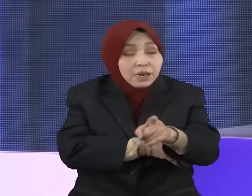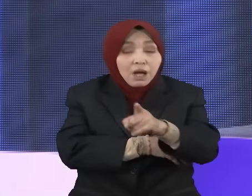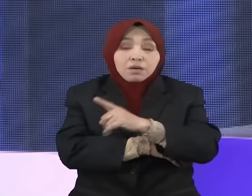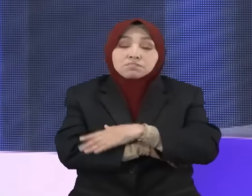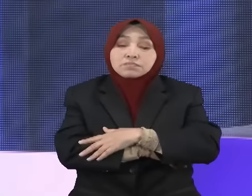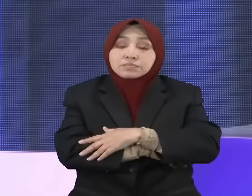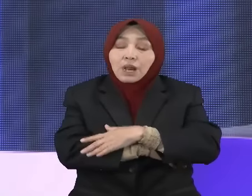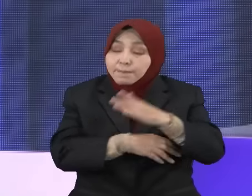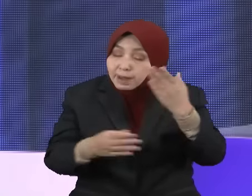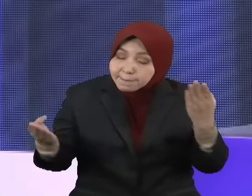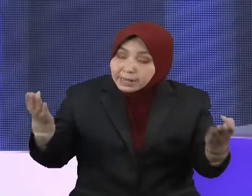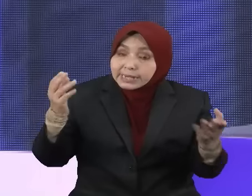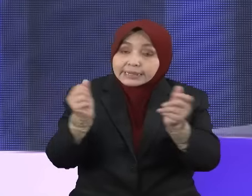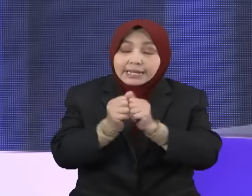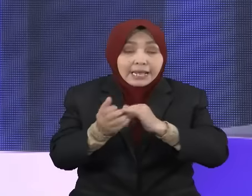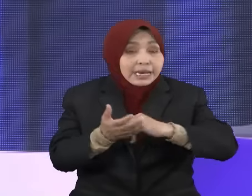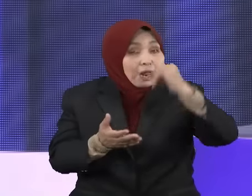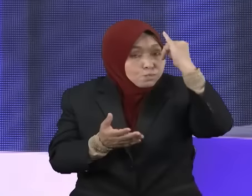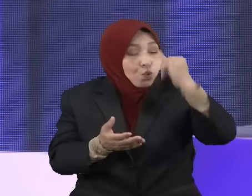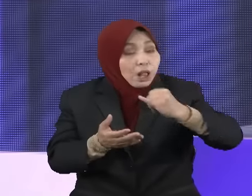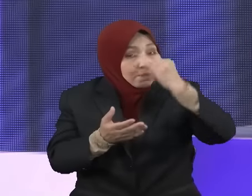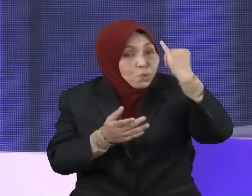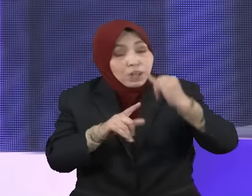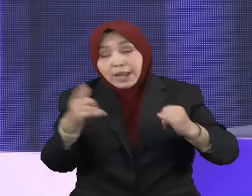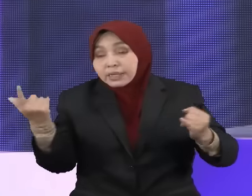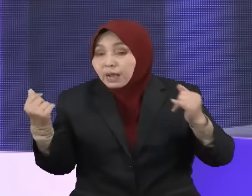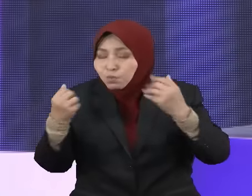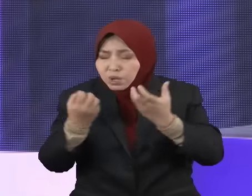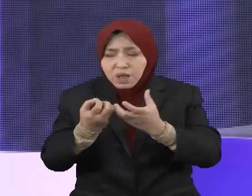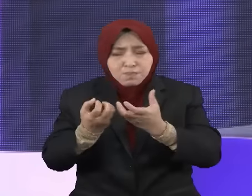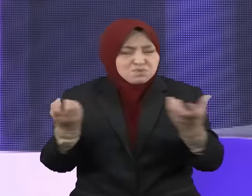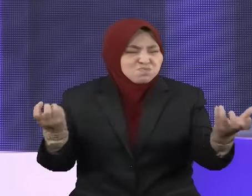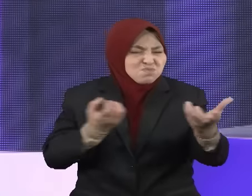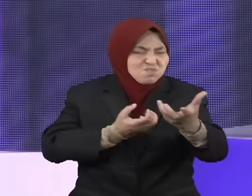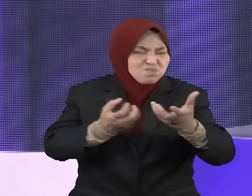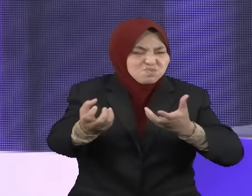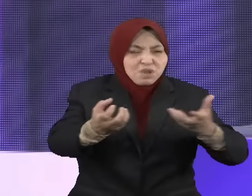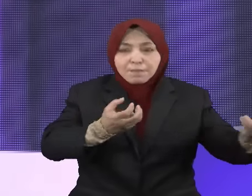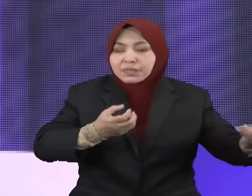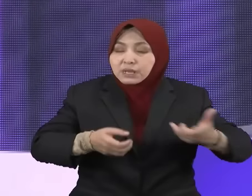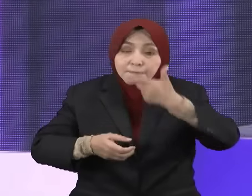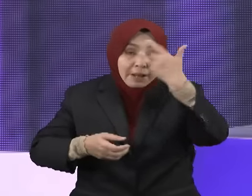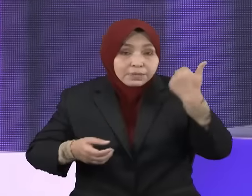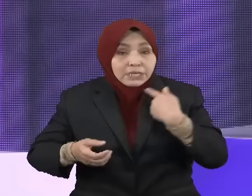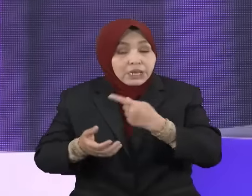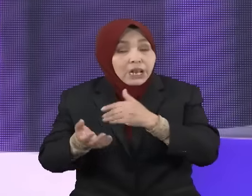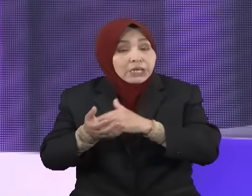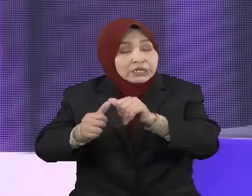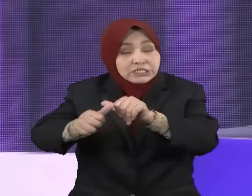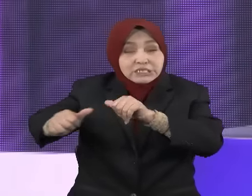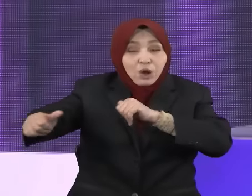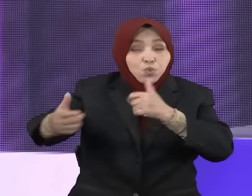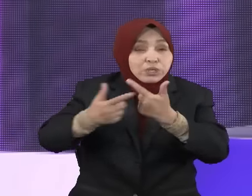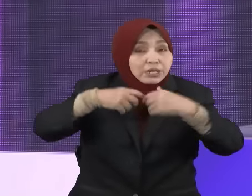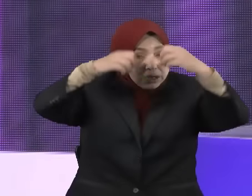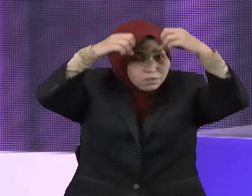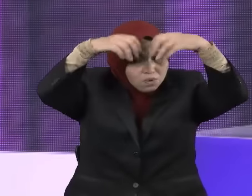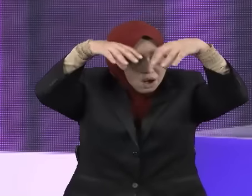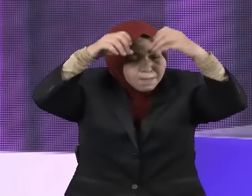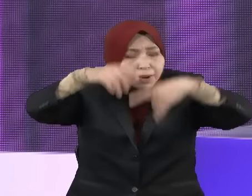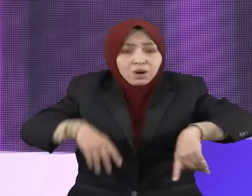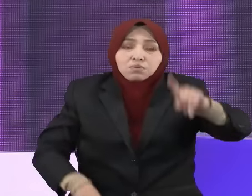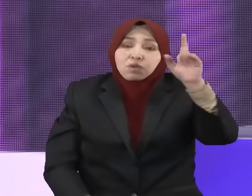baligh, berbanding dengan ilmu-ilmu lain yang boleh memecah belahkan, yang boleh menyebabkan kita makin jauh daripada rahmat Allah Subhanahu